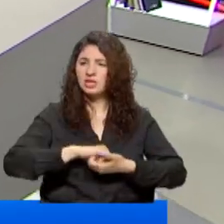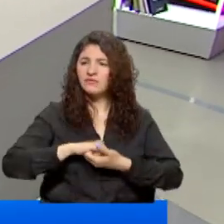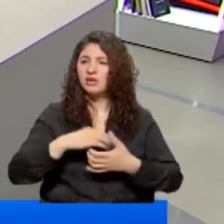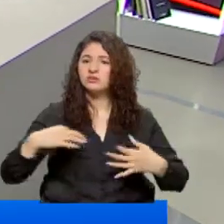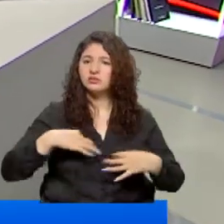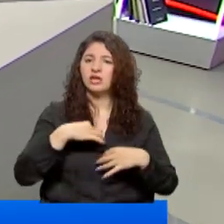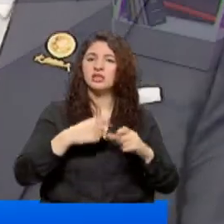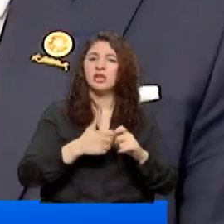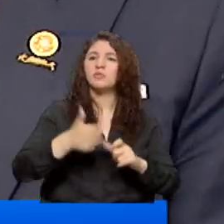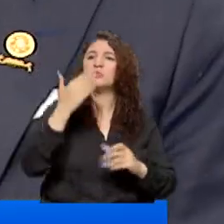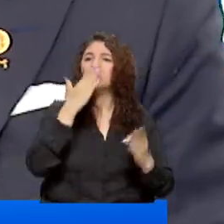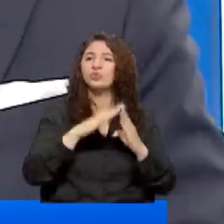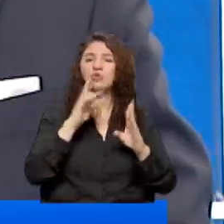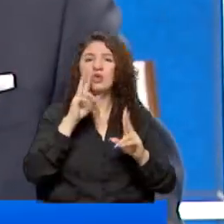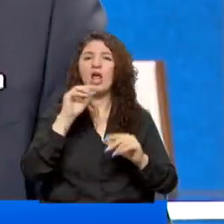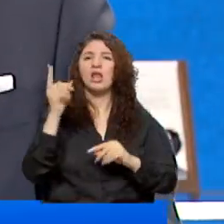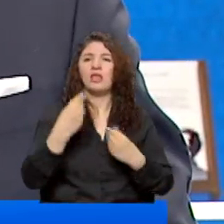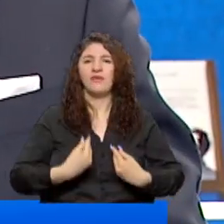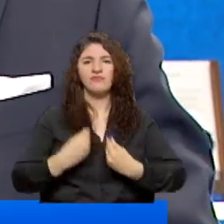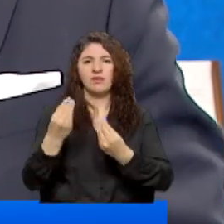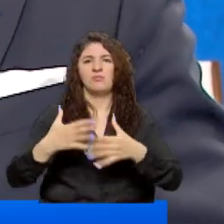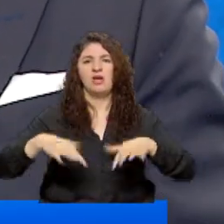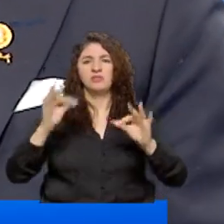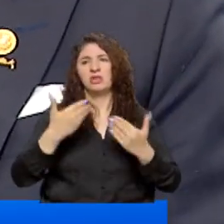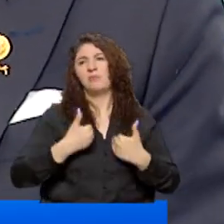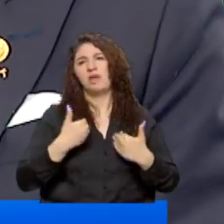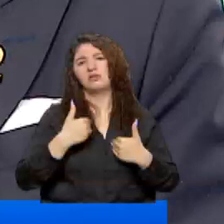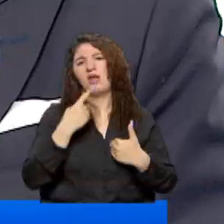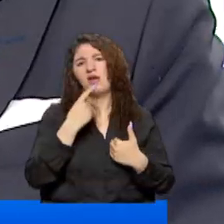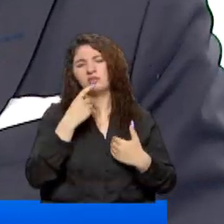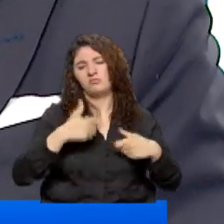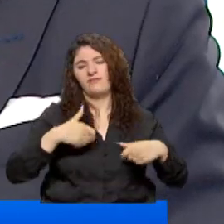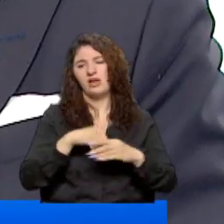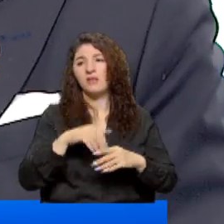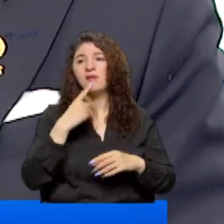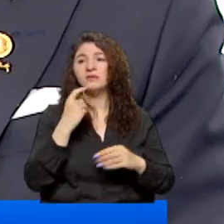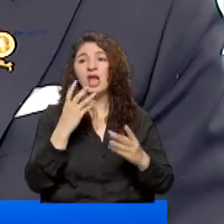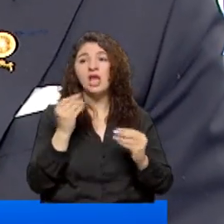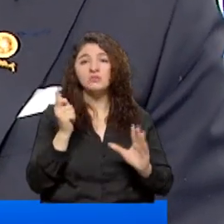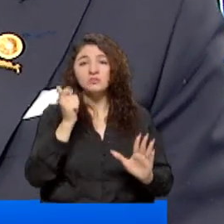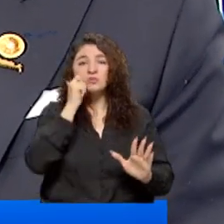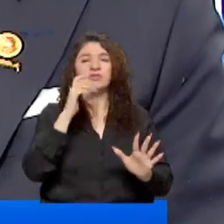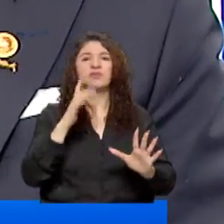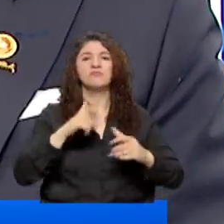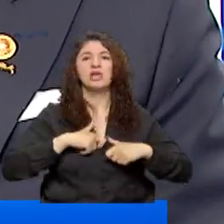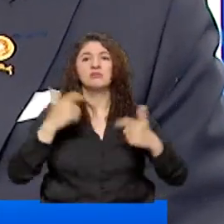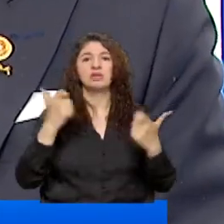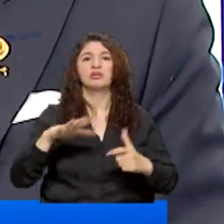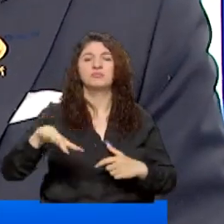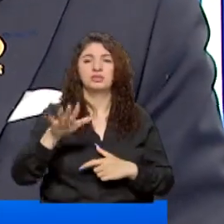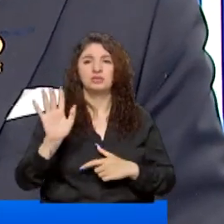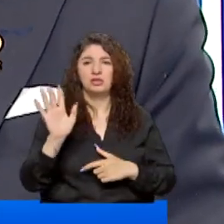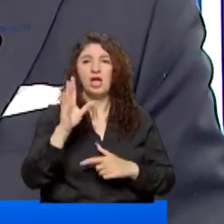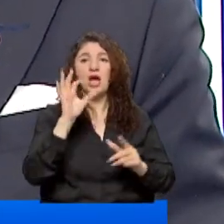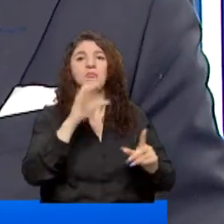iltifatta sen yara başkanımızın uygun gördüğü her nelere vermeye hazırız Mesela ben Elazığ Milletvekili ve razı Türkiye'nin En muhafazakar ve milliyetçi kentlerinden